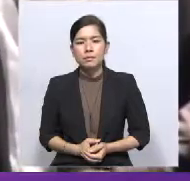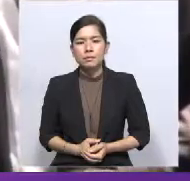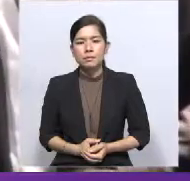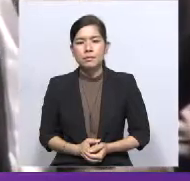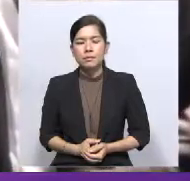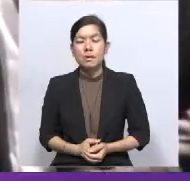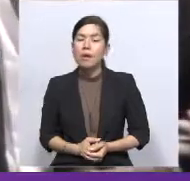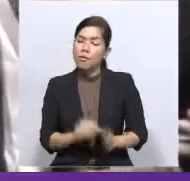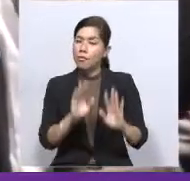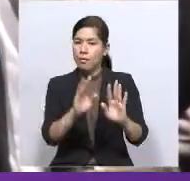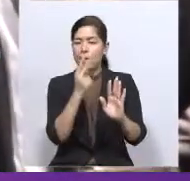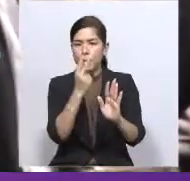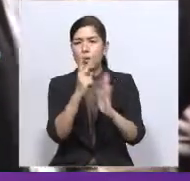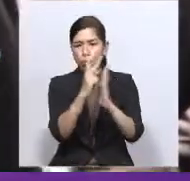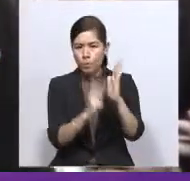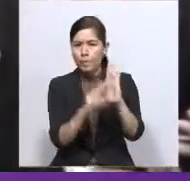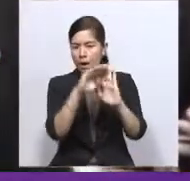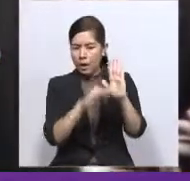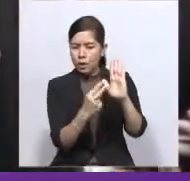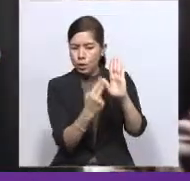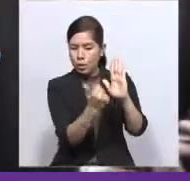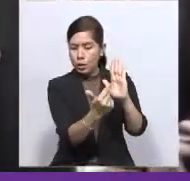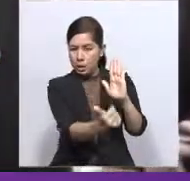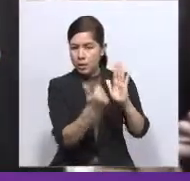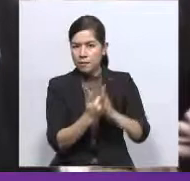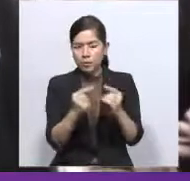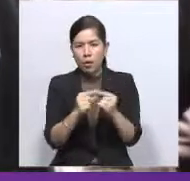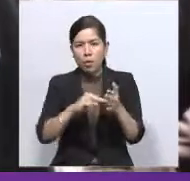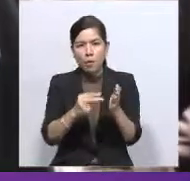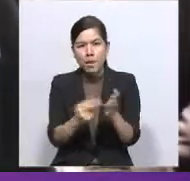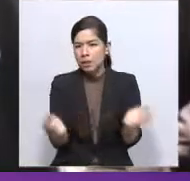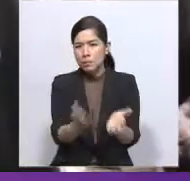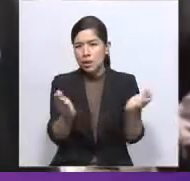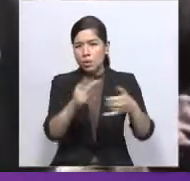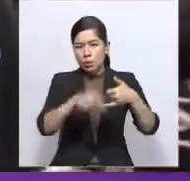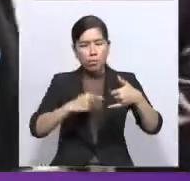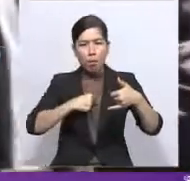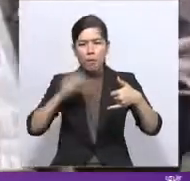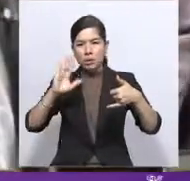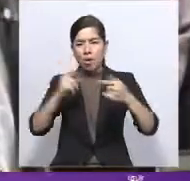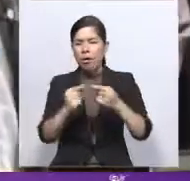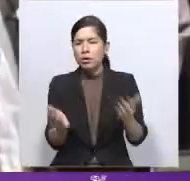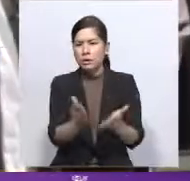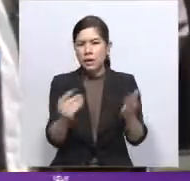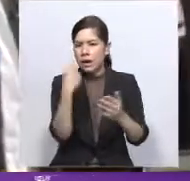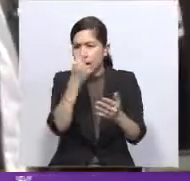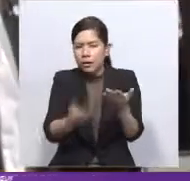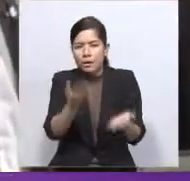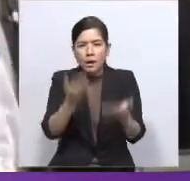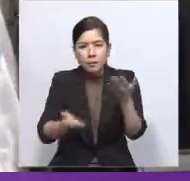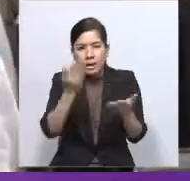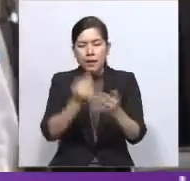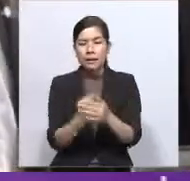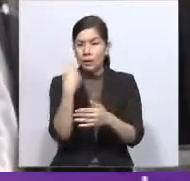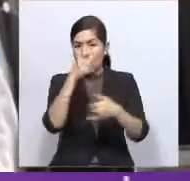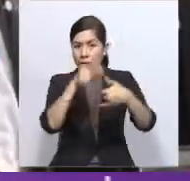ไปดูกฎหมายให้ดีนะเข้าใจเปล่าผมไม่ได้พูดว่าต้องมาเชียร์ผมไม่ได้เชียร์เชียร์ใครก็ได้ที่เขาทำให้มันเดินหน้าประเทศไปทุก5ปีทุก5ปีทุ